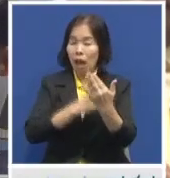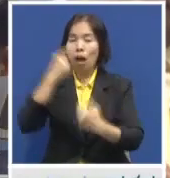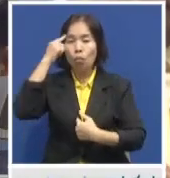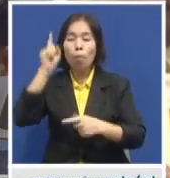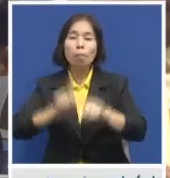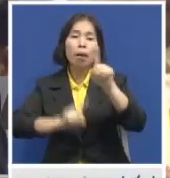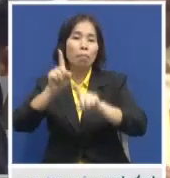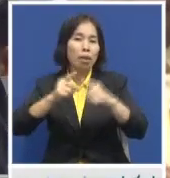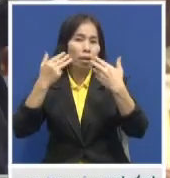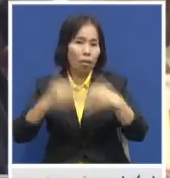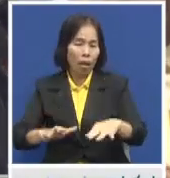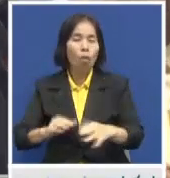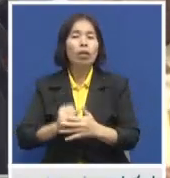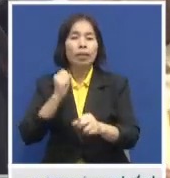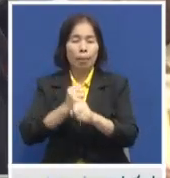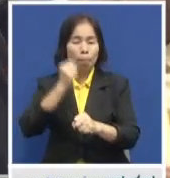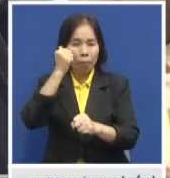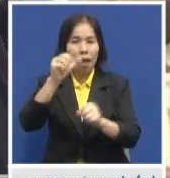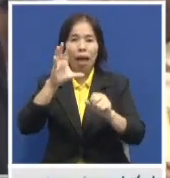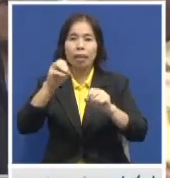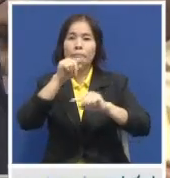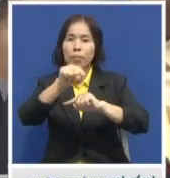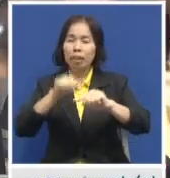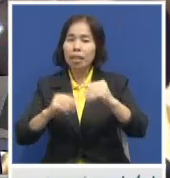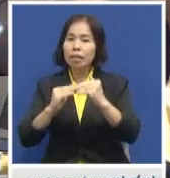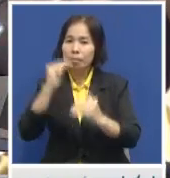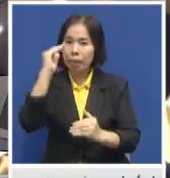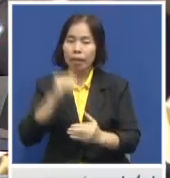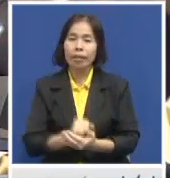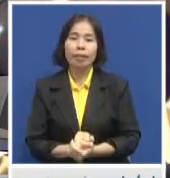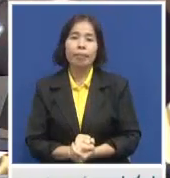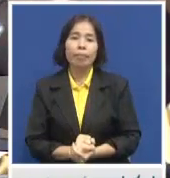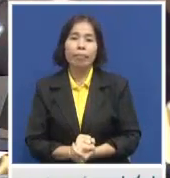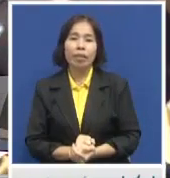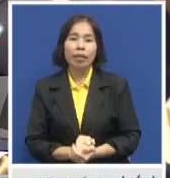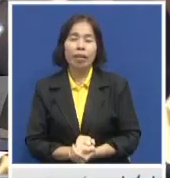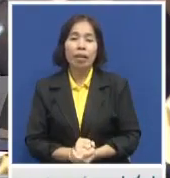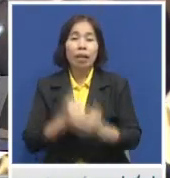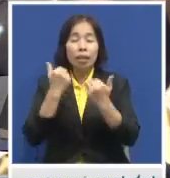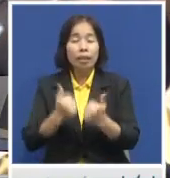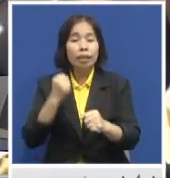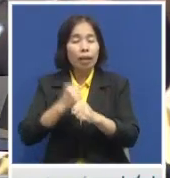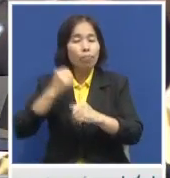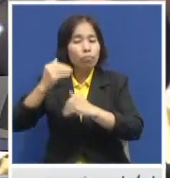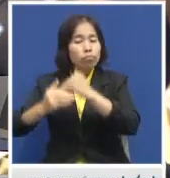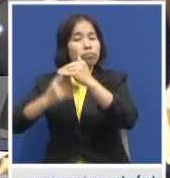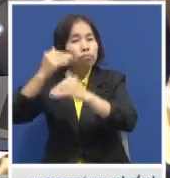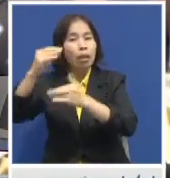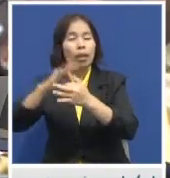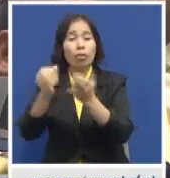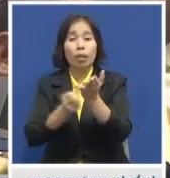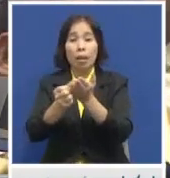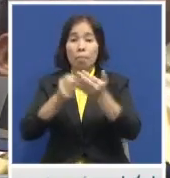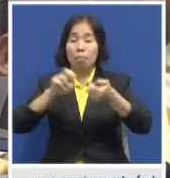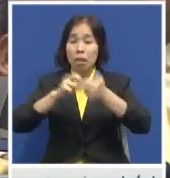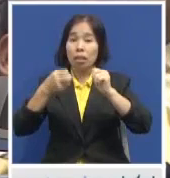ที่คนไทยณวันนี้ทำอยู่มากกว่าครึ่งเพราะฉะนั้นการเดินหน้าไปสู่การแก้ปัญหาในเรื่อง